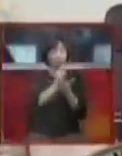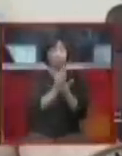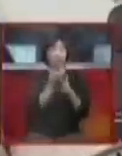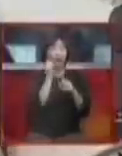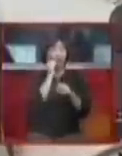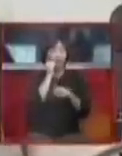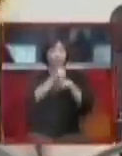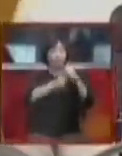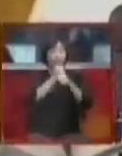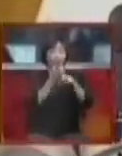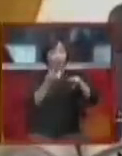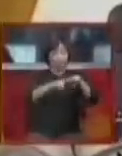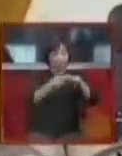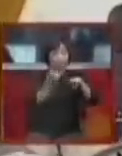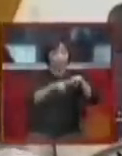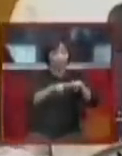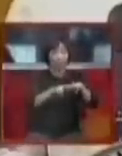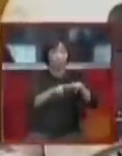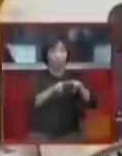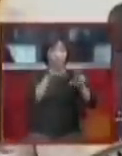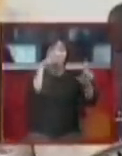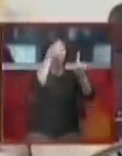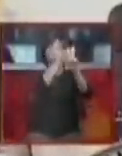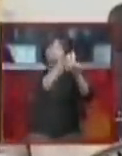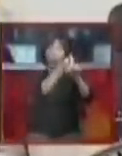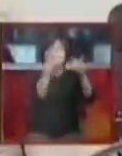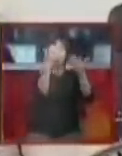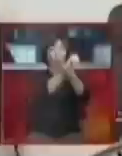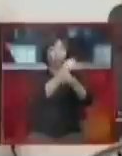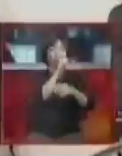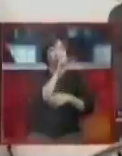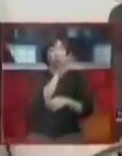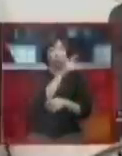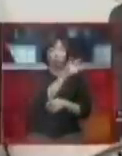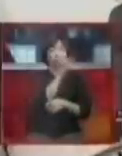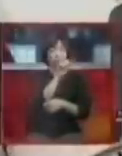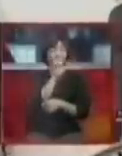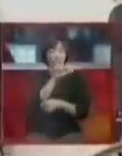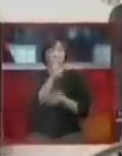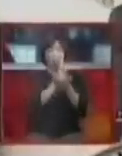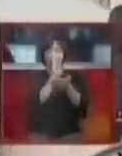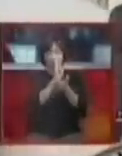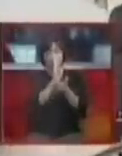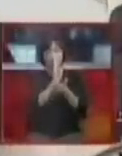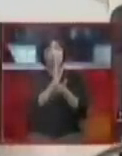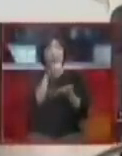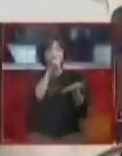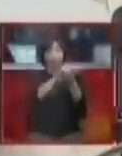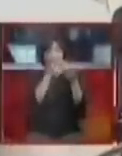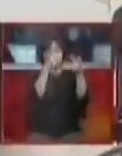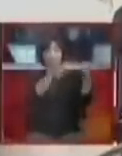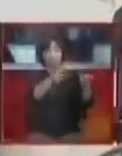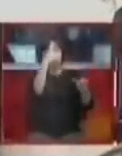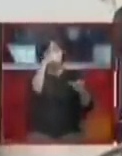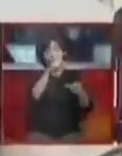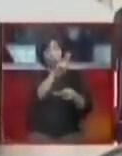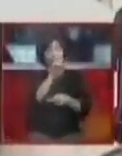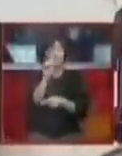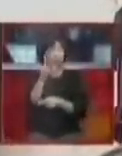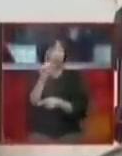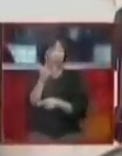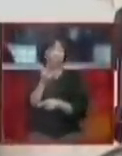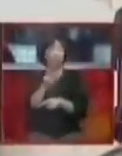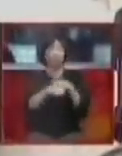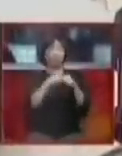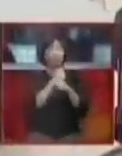dinadagdagan upang umabot na sa 37.13 billion pesos na panukala natin para sa